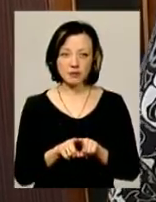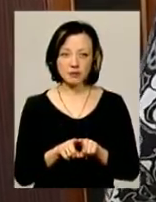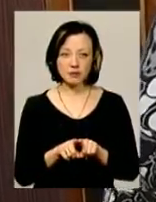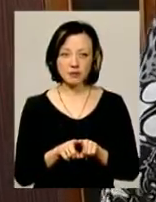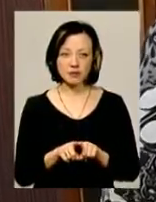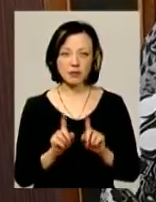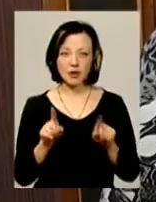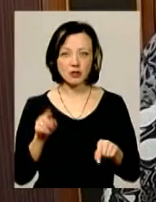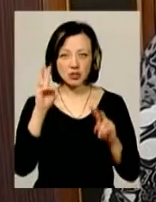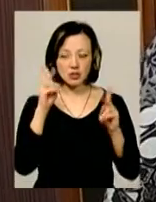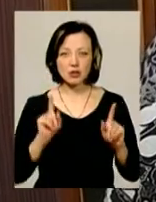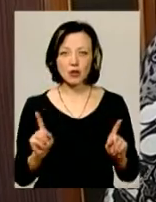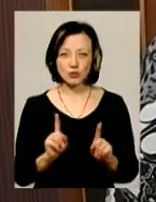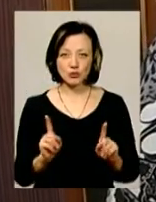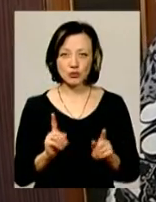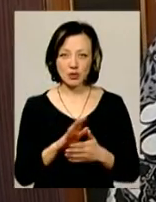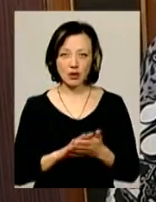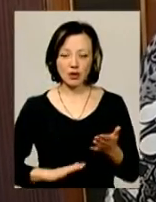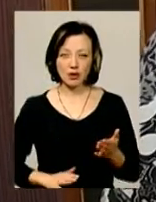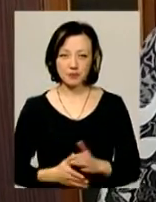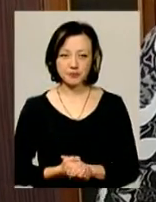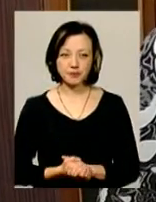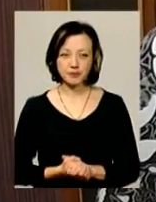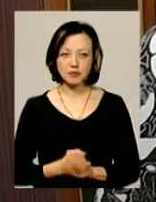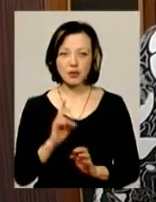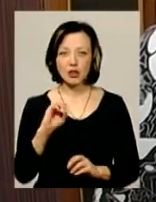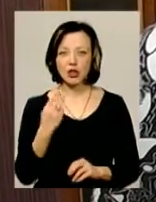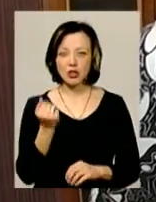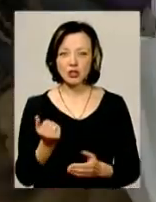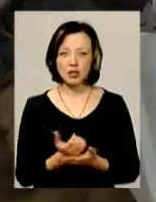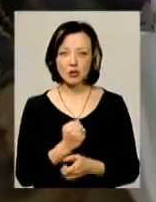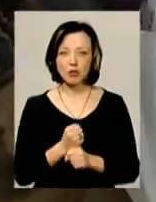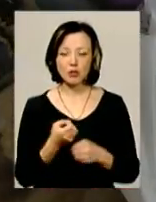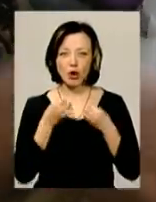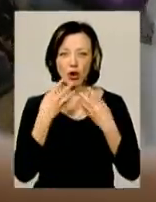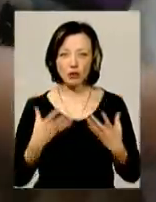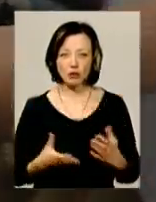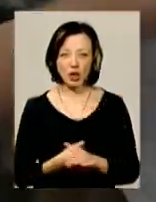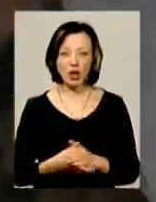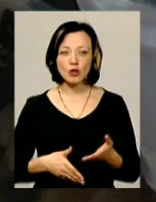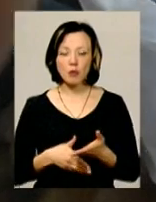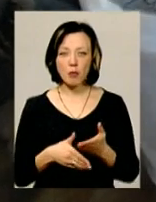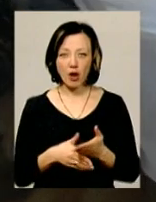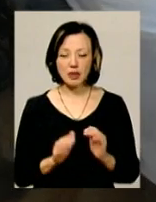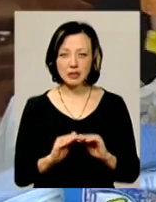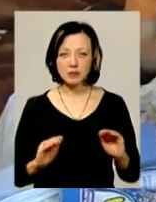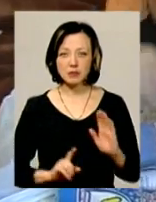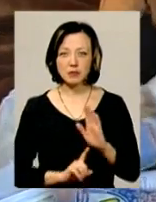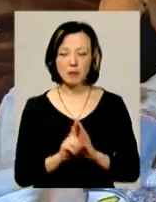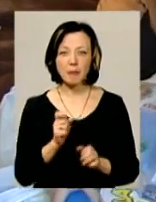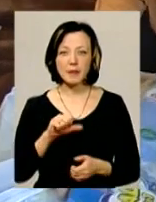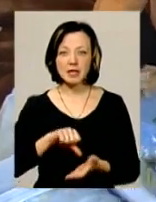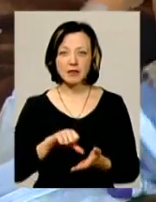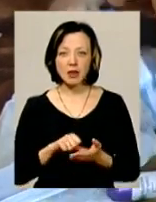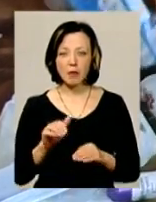а так навіть не знаю, що далі. Наталі би знайти якусь роботу хорошу. Допомагати Наталі з дітьми взялися представники